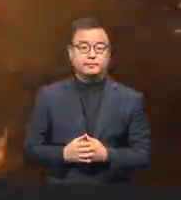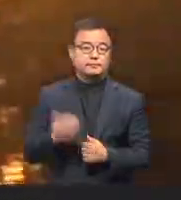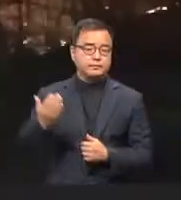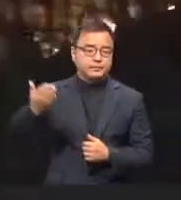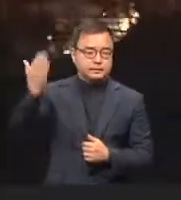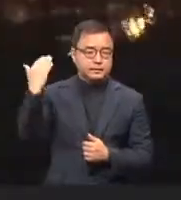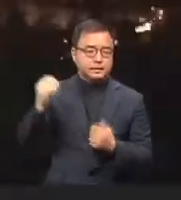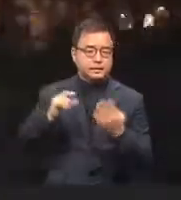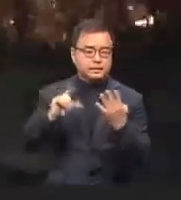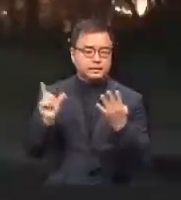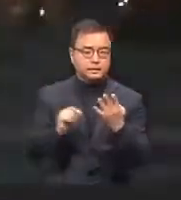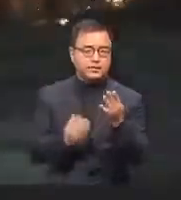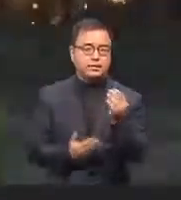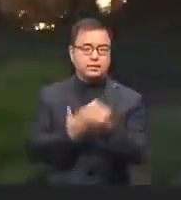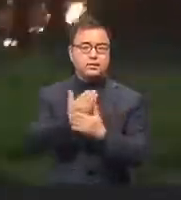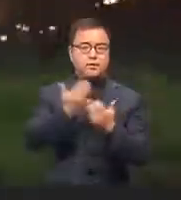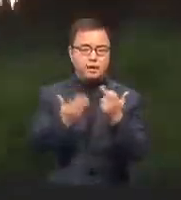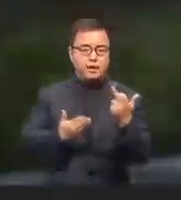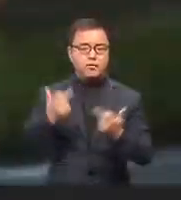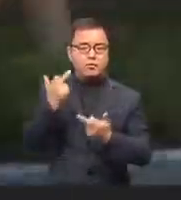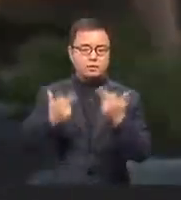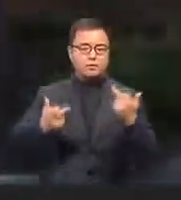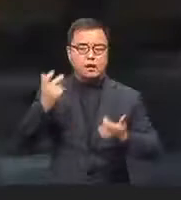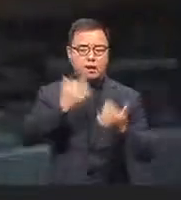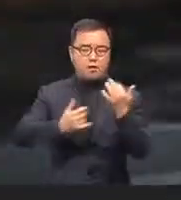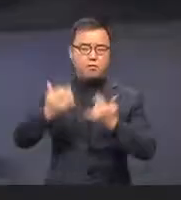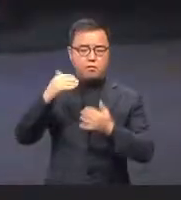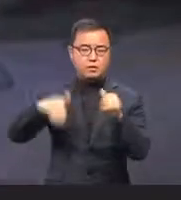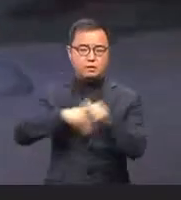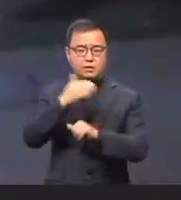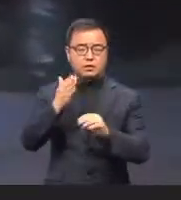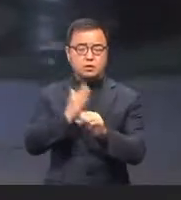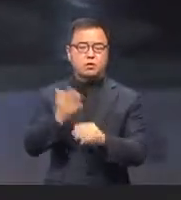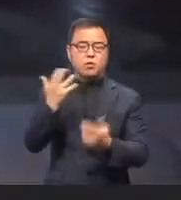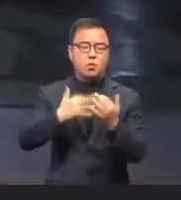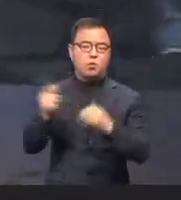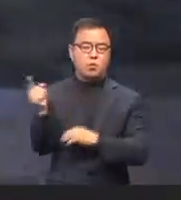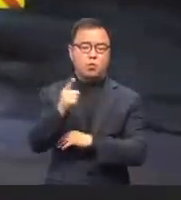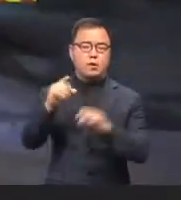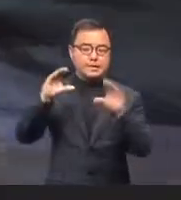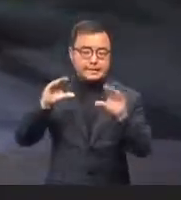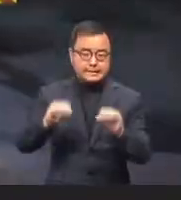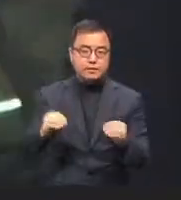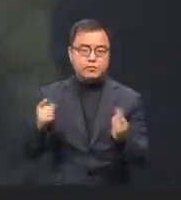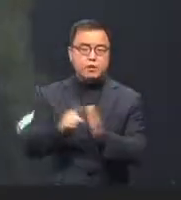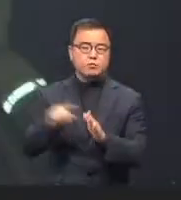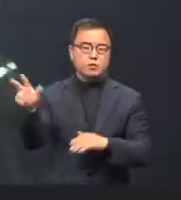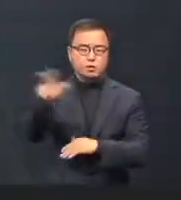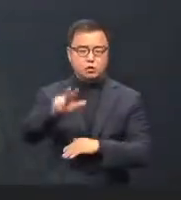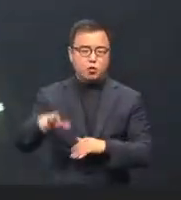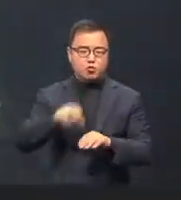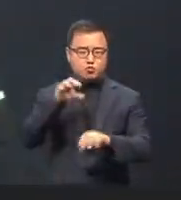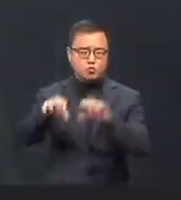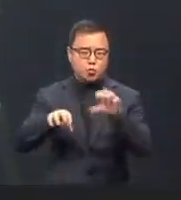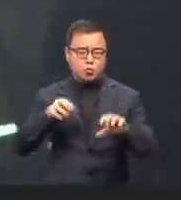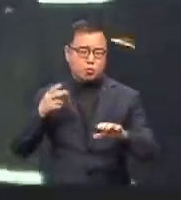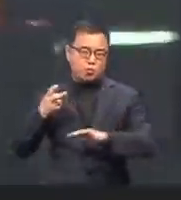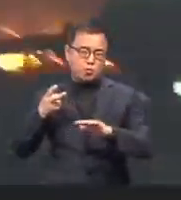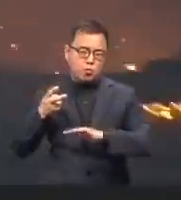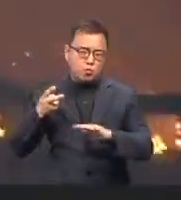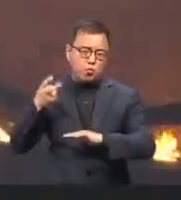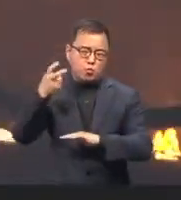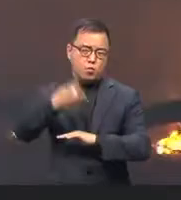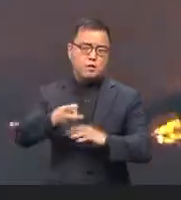지난 4월 발생한 강원도 산불 현장에는 화재 진화를 위해 전국 방방곡곡에서 달려온